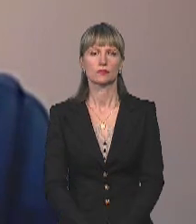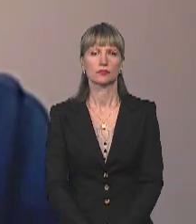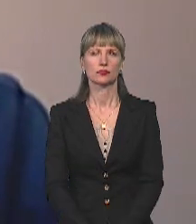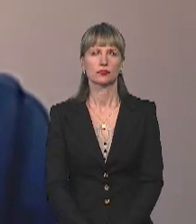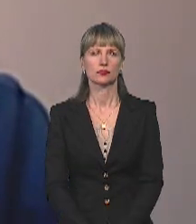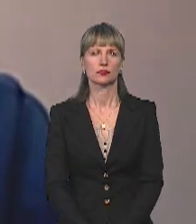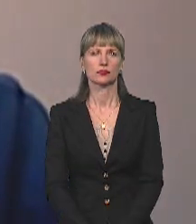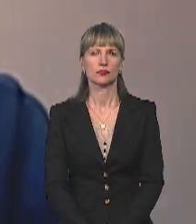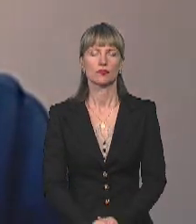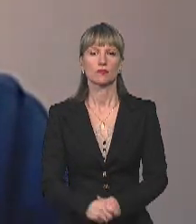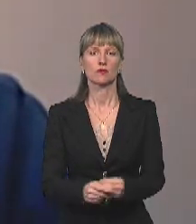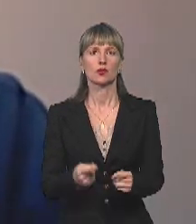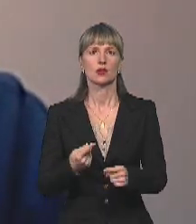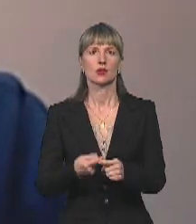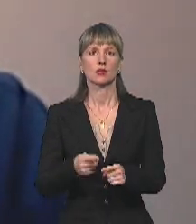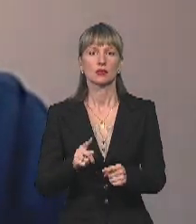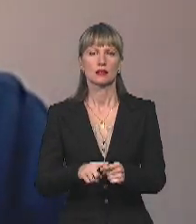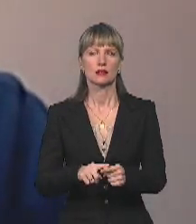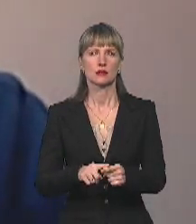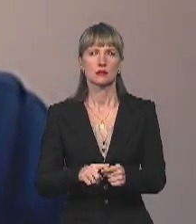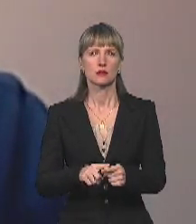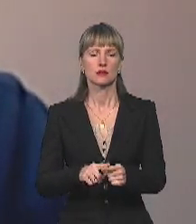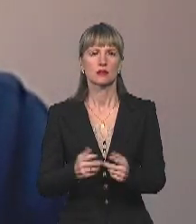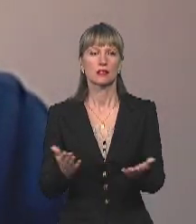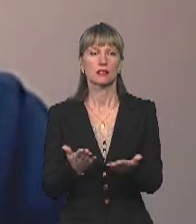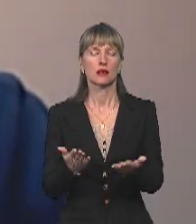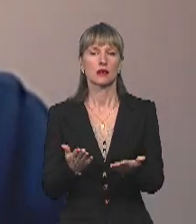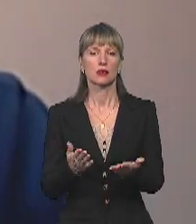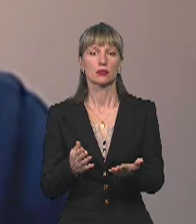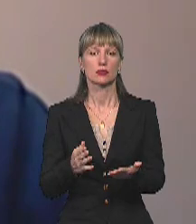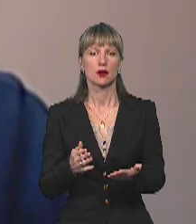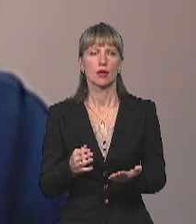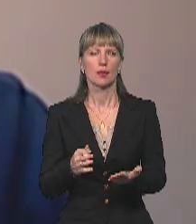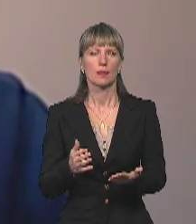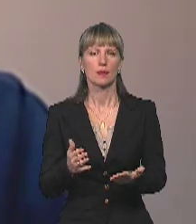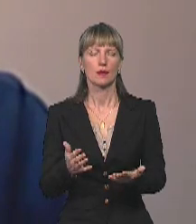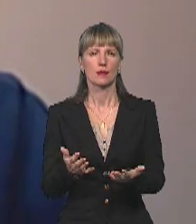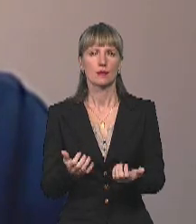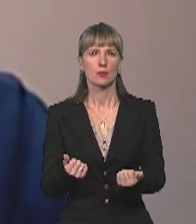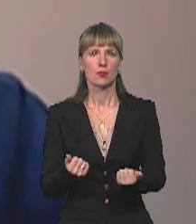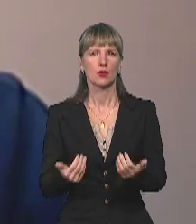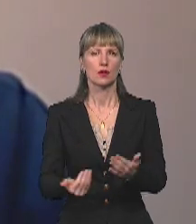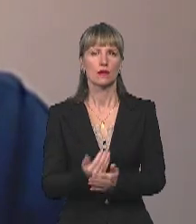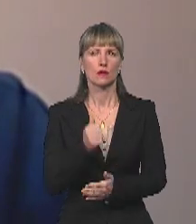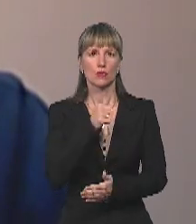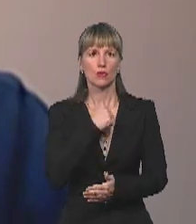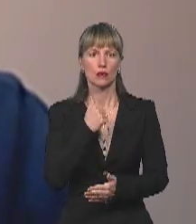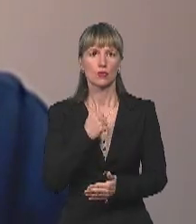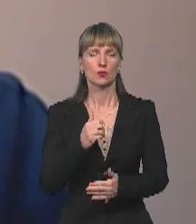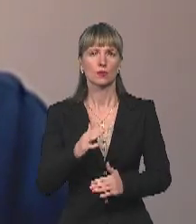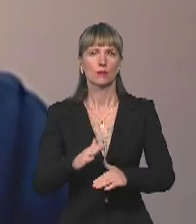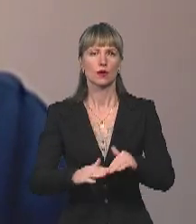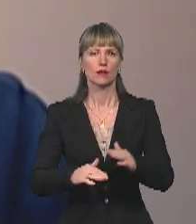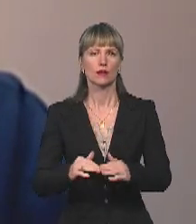чи змінилася структура безробітних у порівнянні з відповідним періодом минулого року, от за віковими групами, за професійними